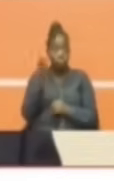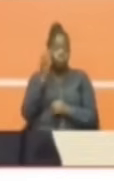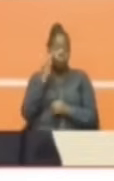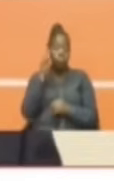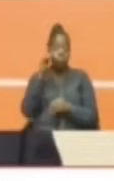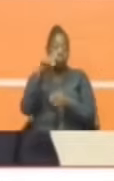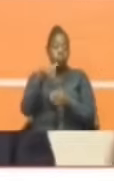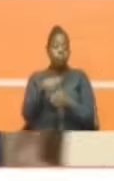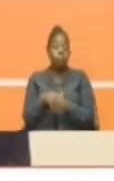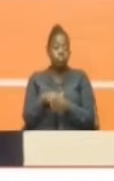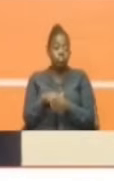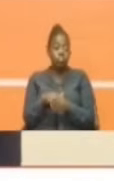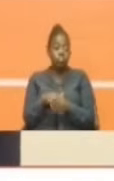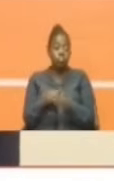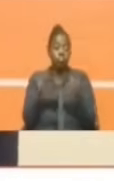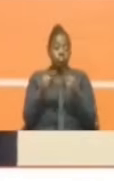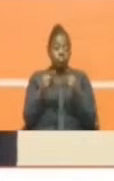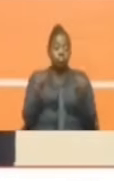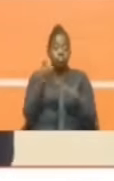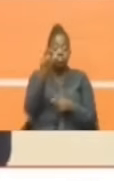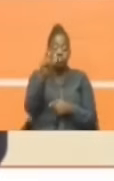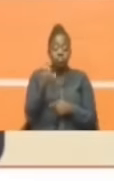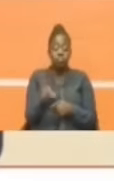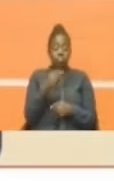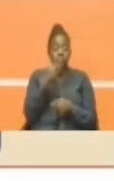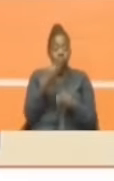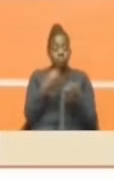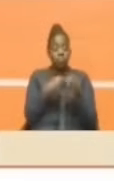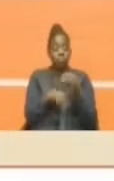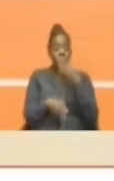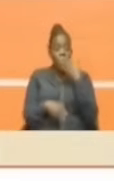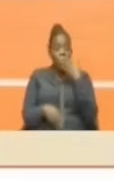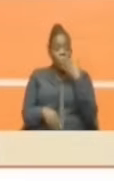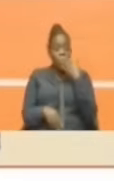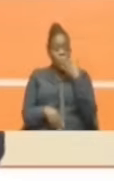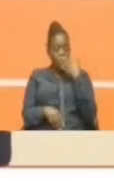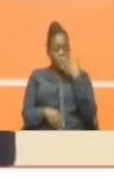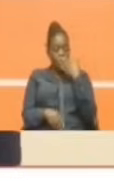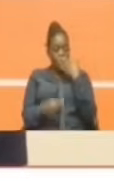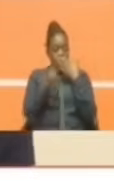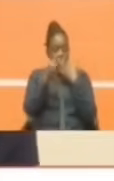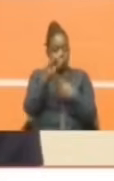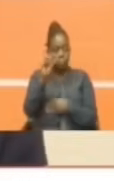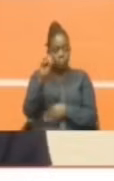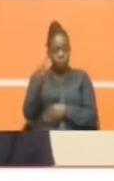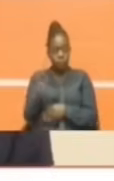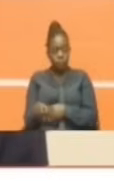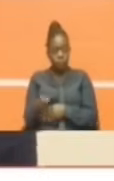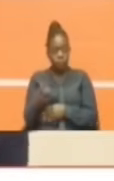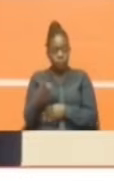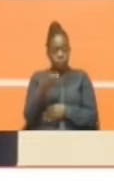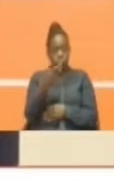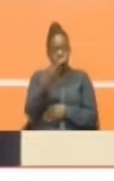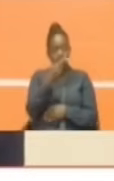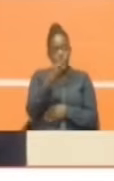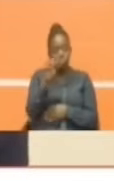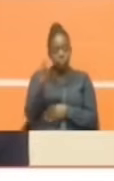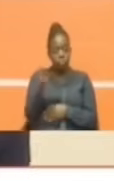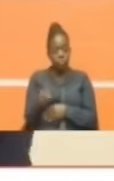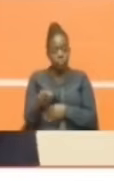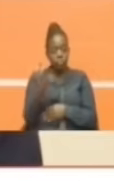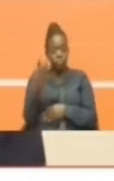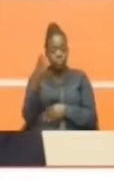zijamu ne wali watunda ubuntu tutono mitwalo 10 abiri ana atano